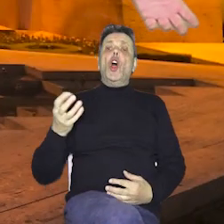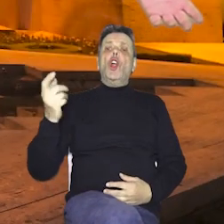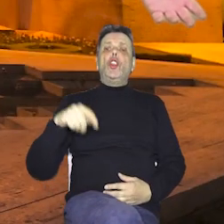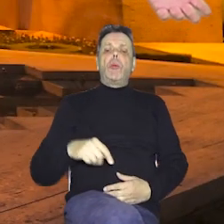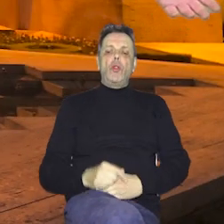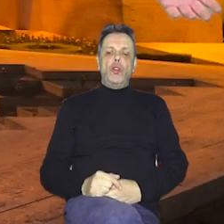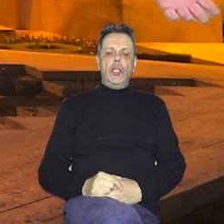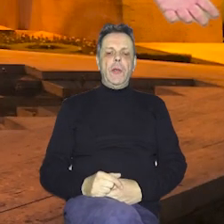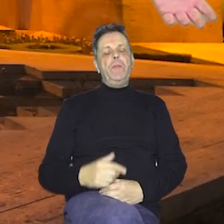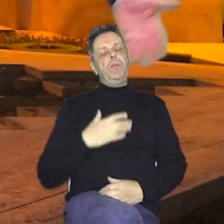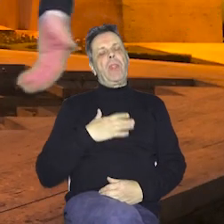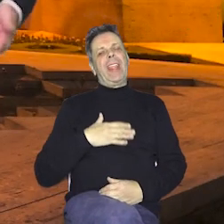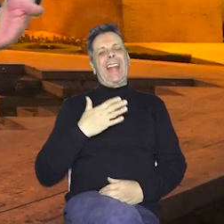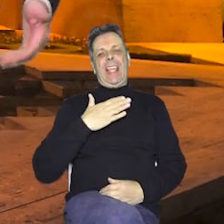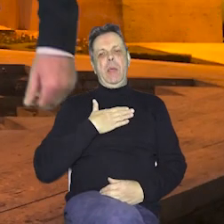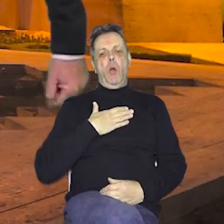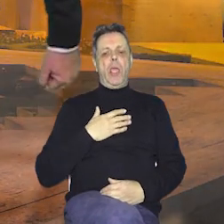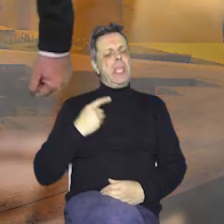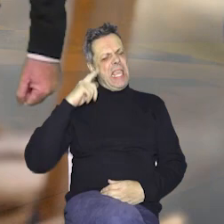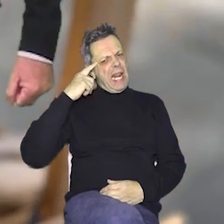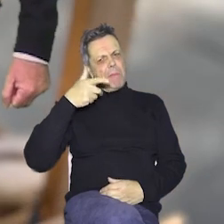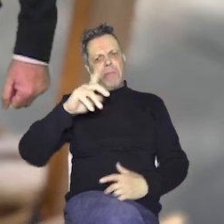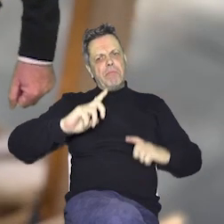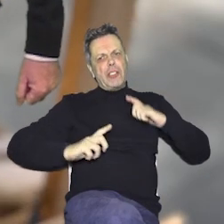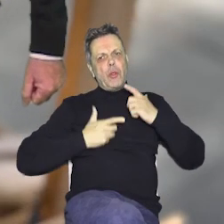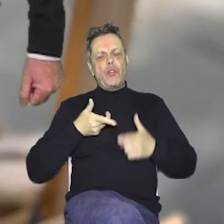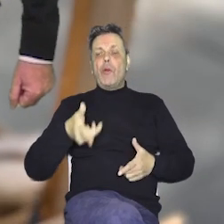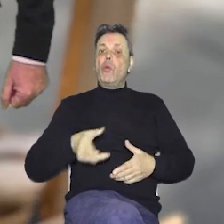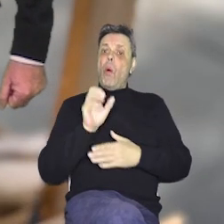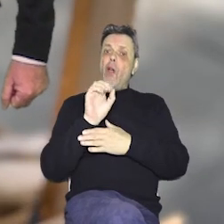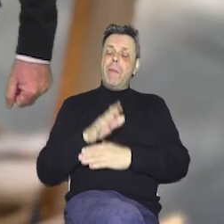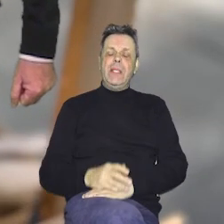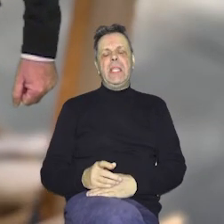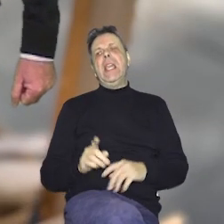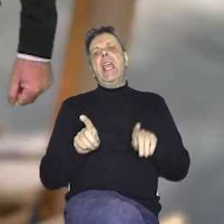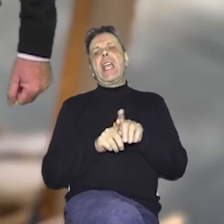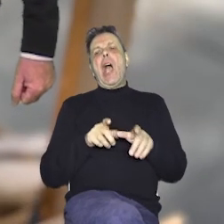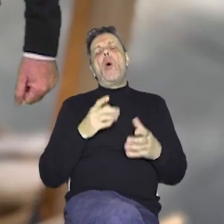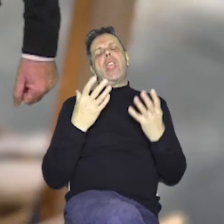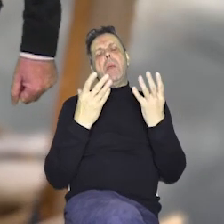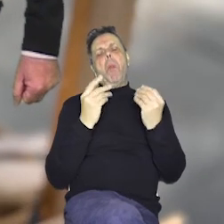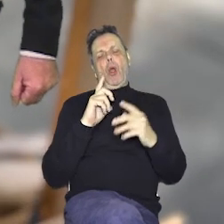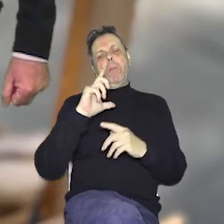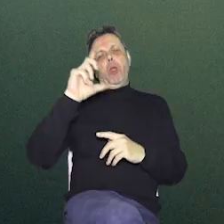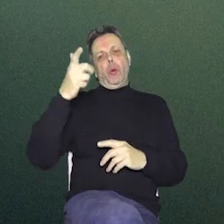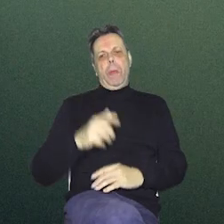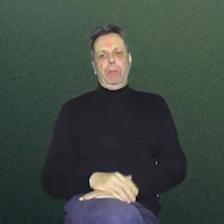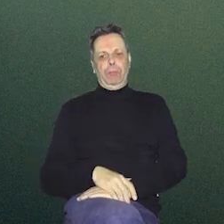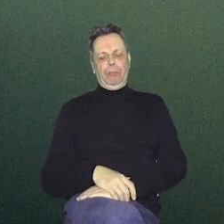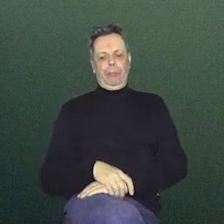Dobro mi došli, dragi moji. Nadam se da ćete uživati u ovoj emisiji kao i u mnogim drugima.